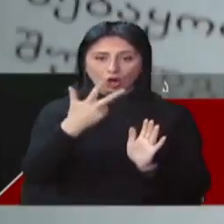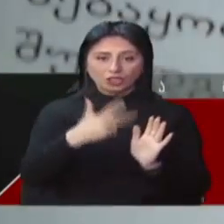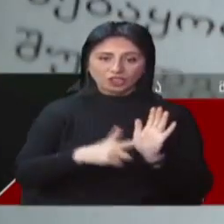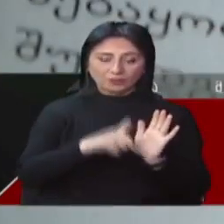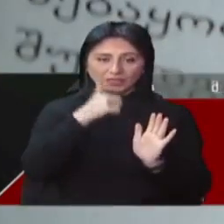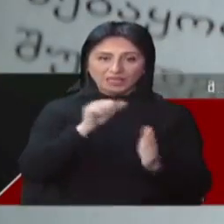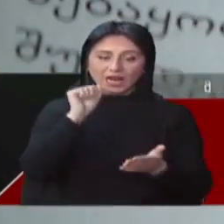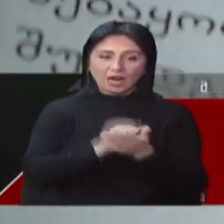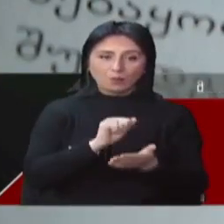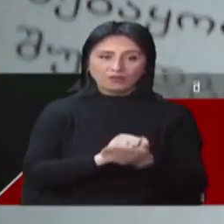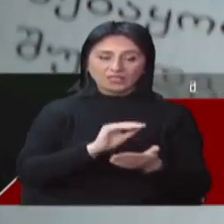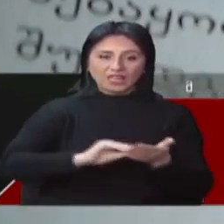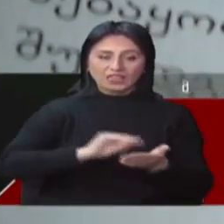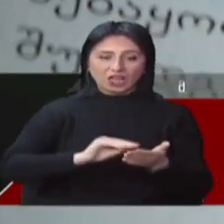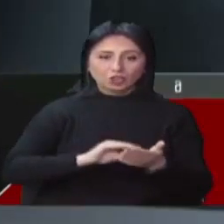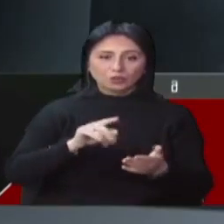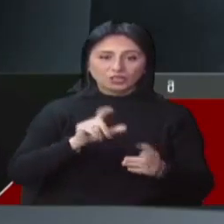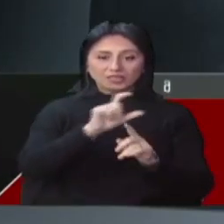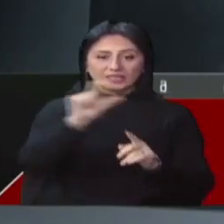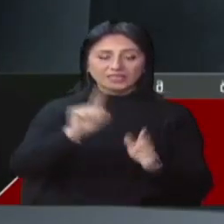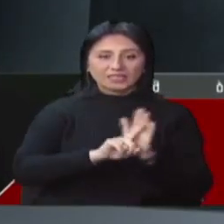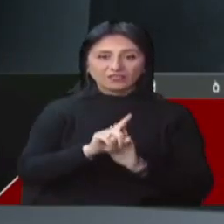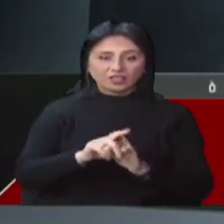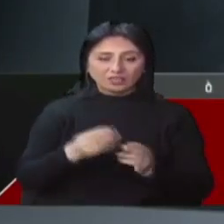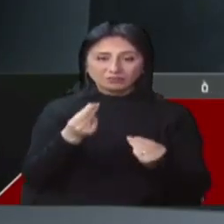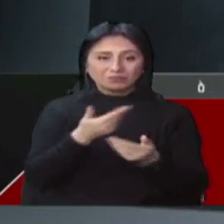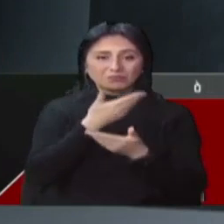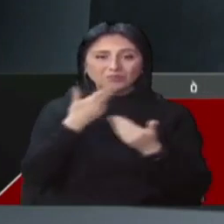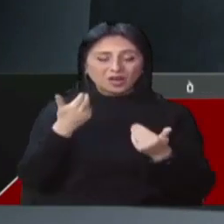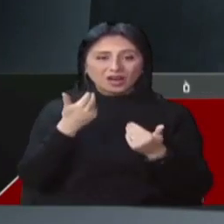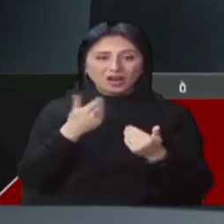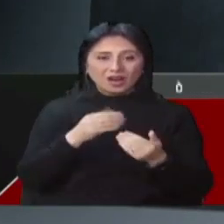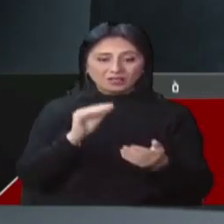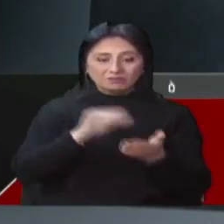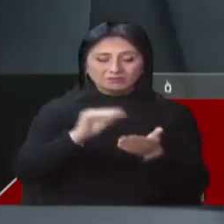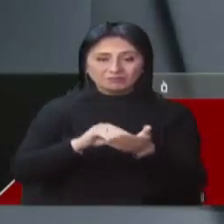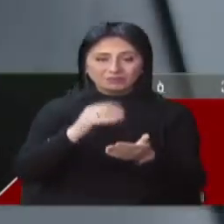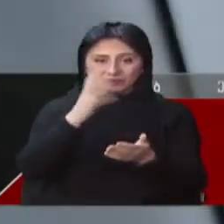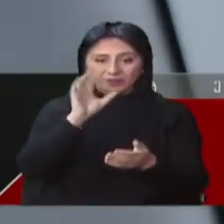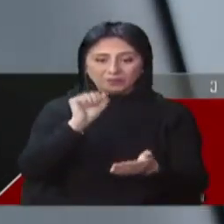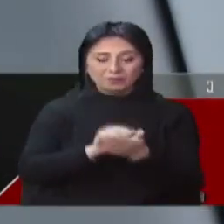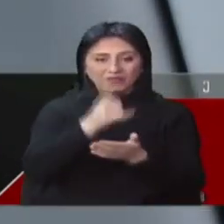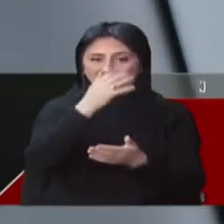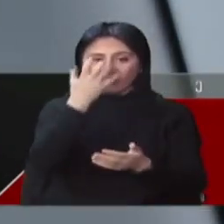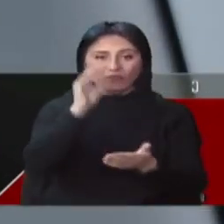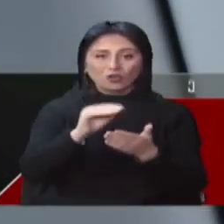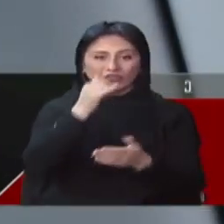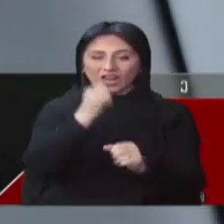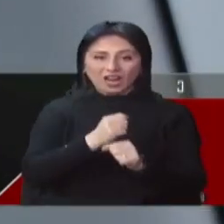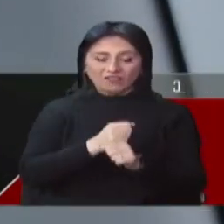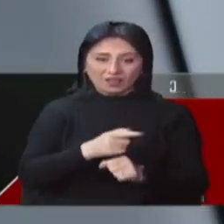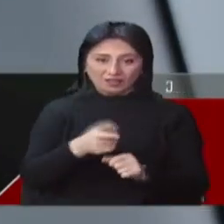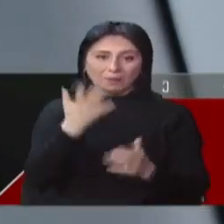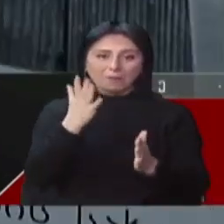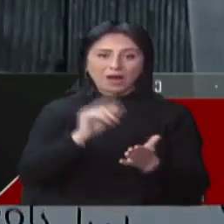1927 წელს გამოქვეყნებული ნაშრომის შესავალში წერდა, რომ უსახსრობის გამო ილუსტრაციების დართვით გამოცემა ვერ შეძლოდა. იმედოვნებდა,